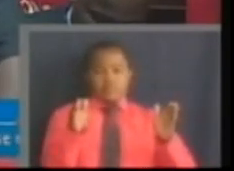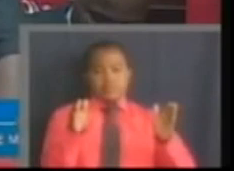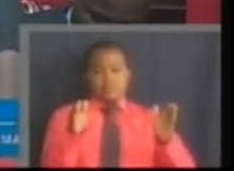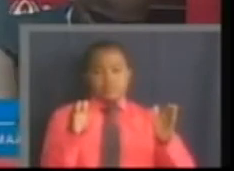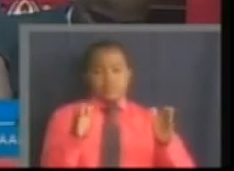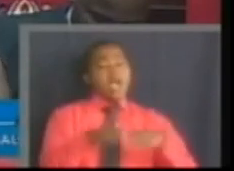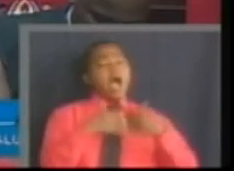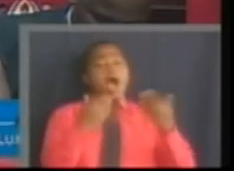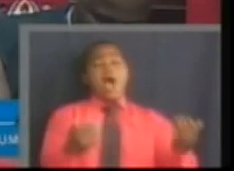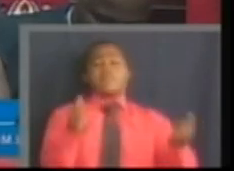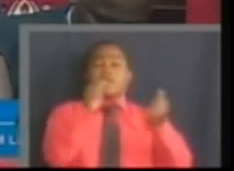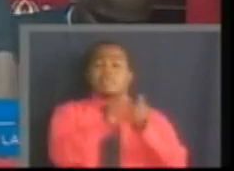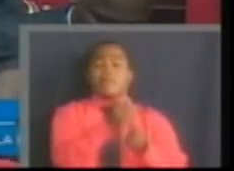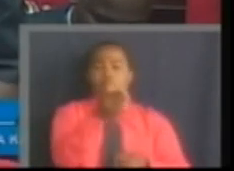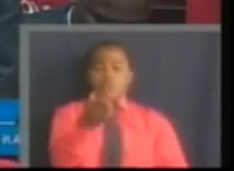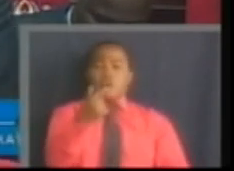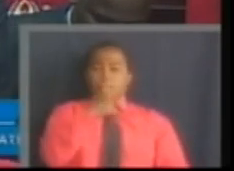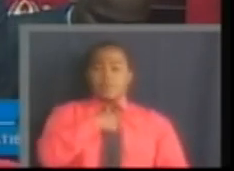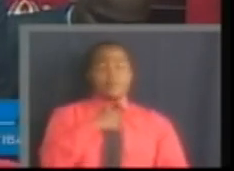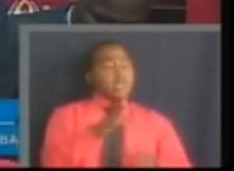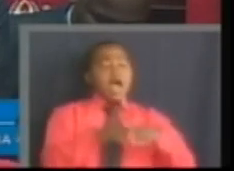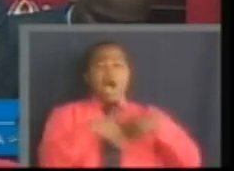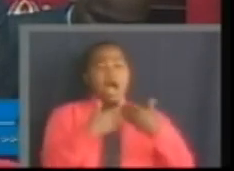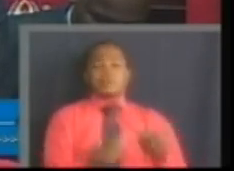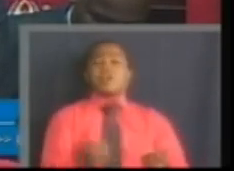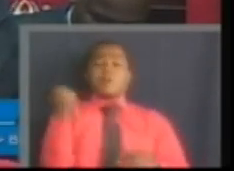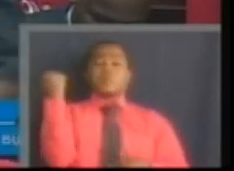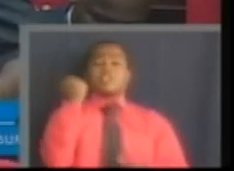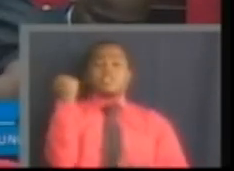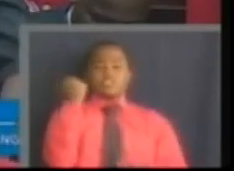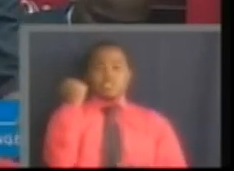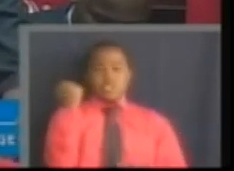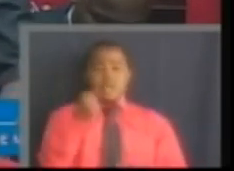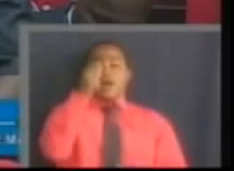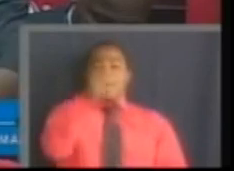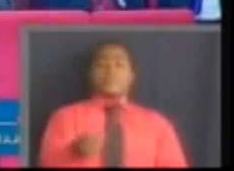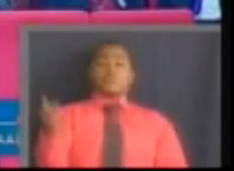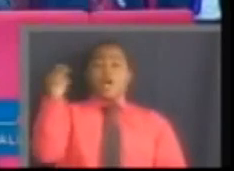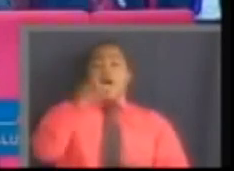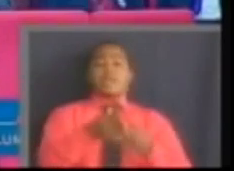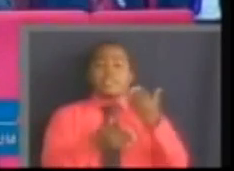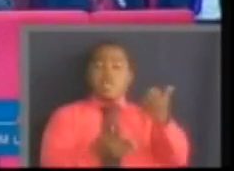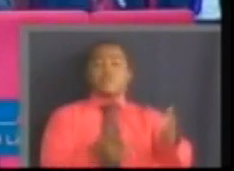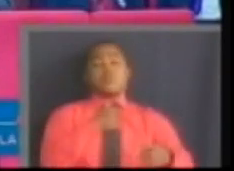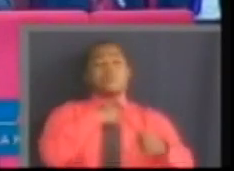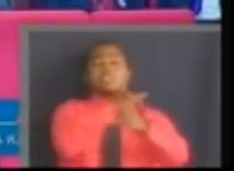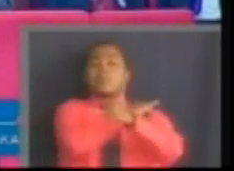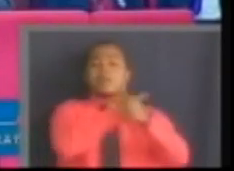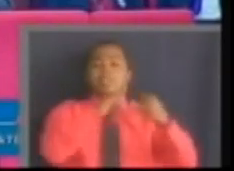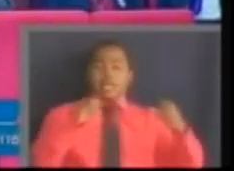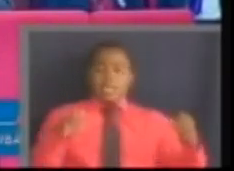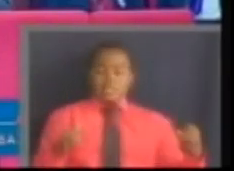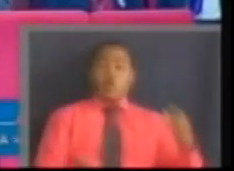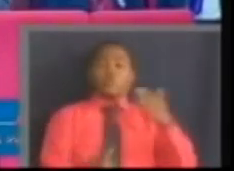kitu kama hicho. Kwa mimi hii sioni kama ni inatuletea shida. Na hata mtu akija hivyo nitamkatalia kwa mujibu wa kifungu